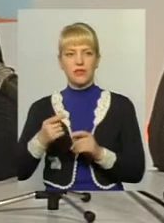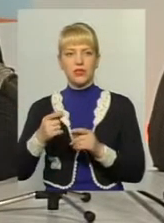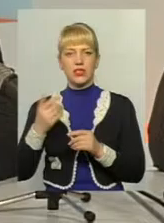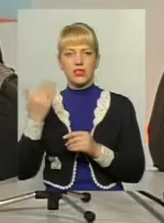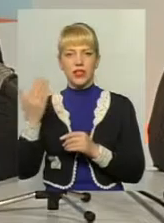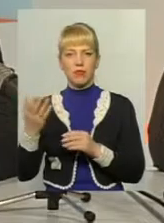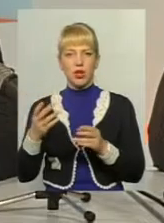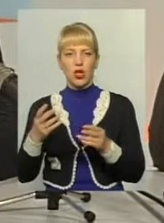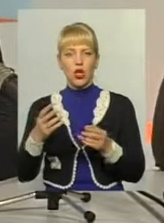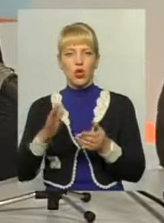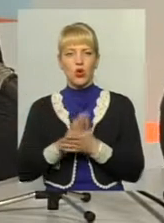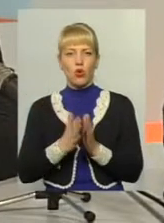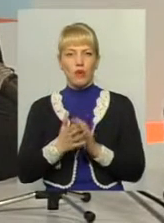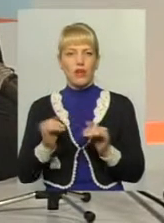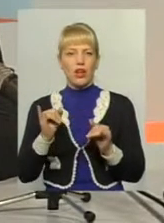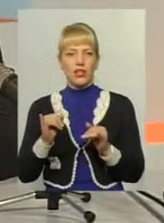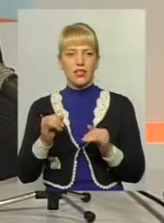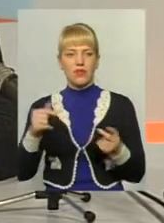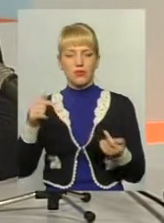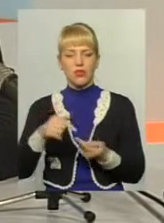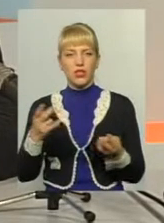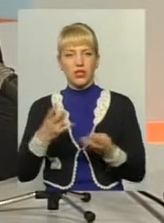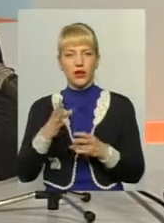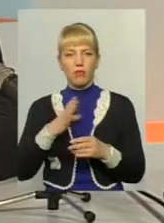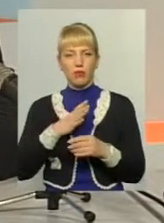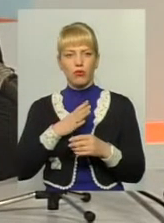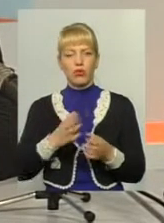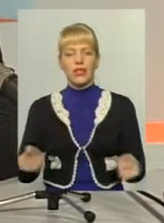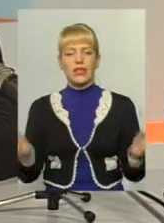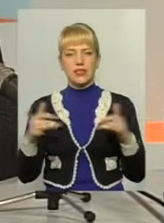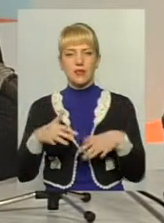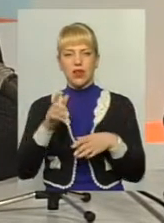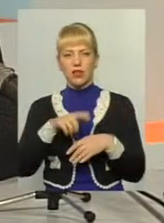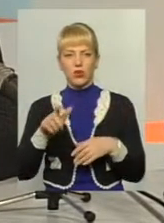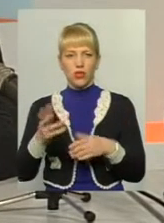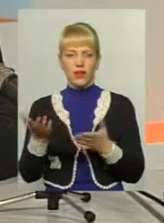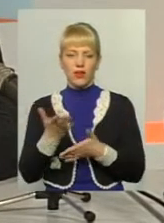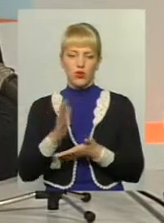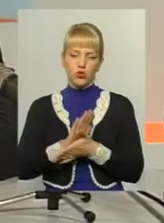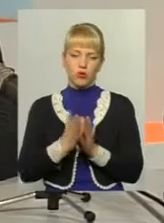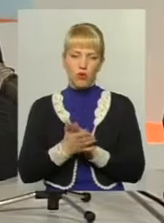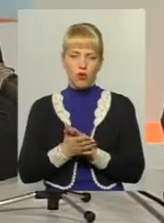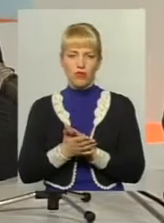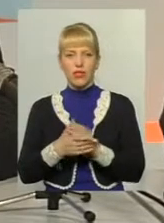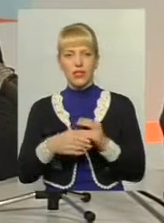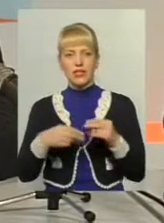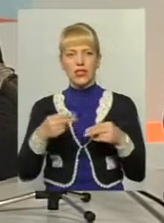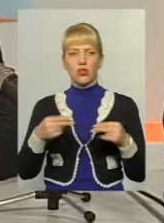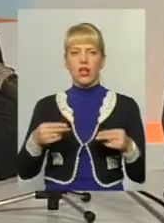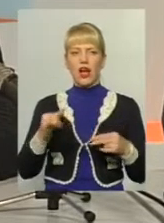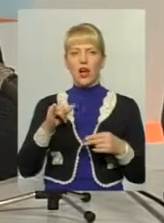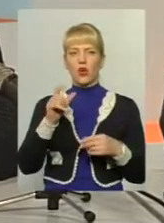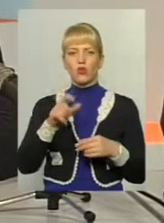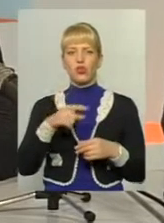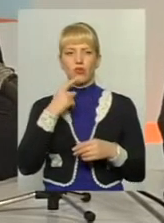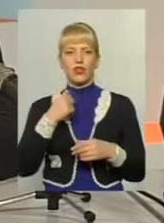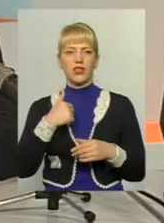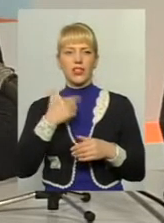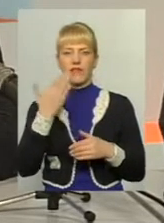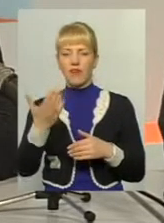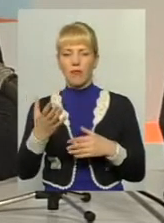була норма, коли співвласники, тоді члени ОСББ були, заключали договір між ОСББ і